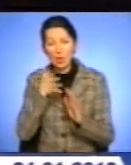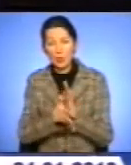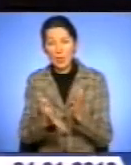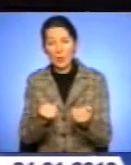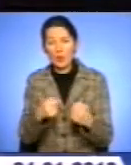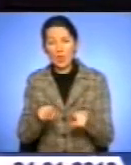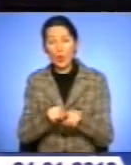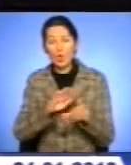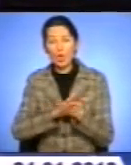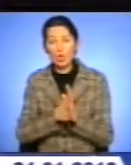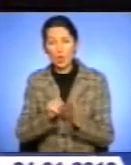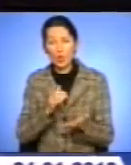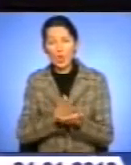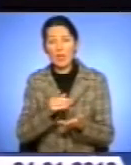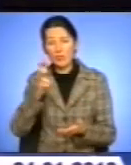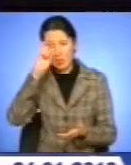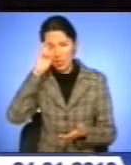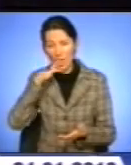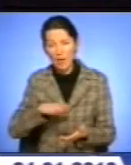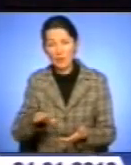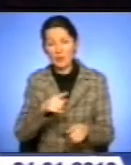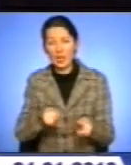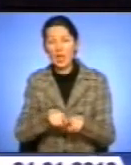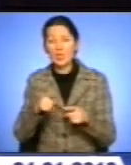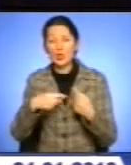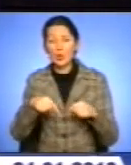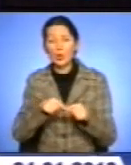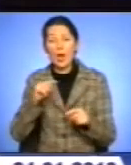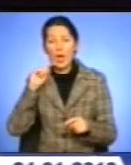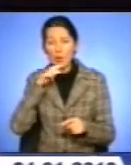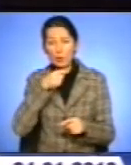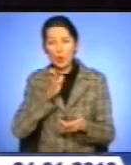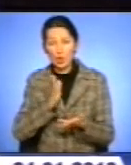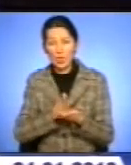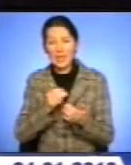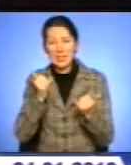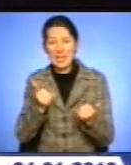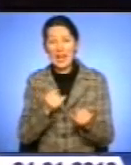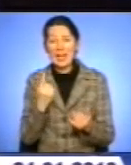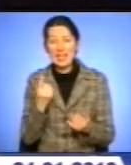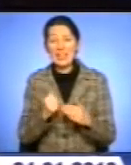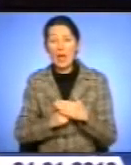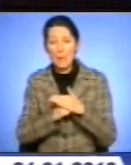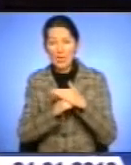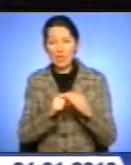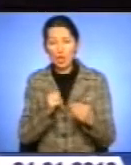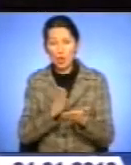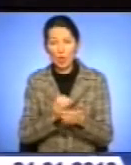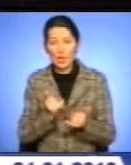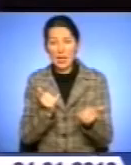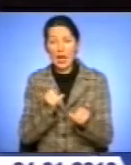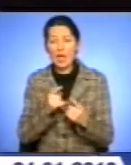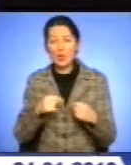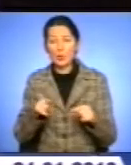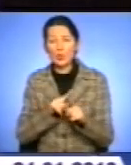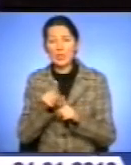ВВП цього року може зрости до 3-4%. Так вважає прем'єр Микола Азаров. Втім, каже глава Кабміну, не треба